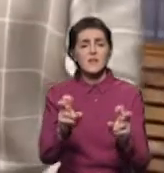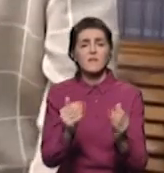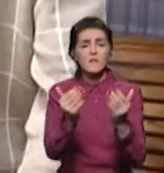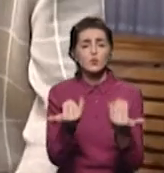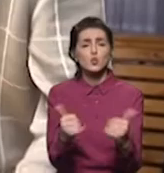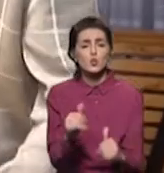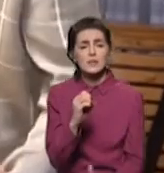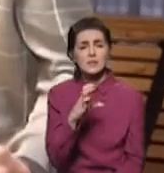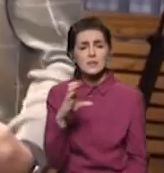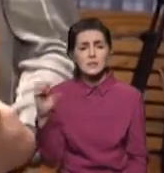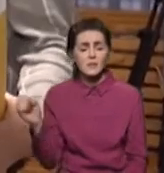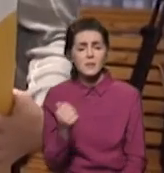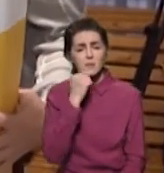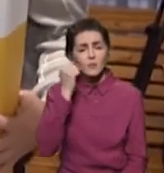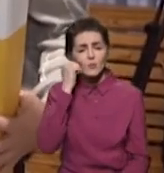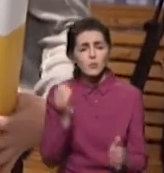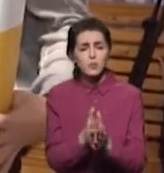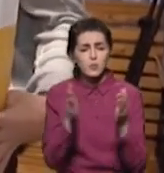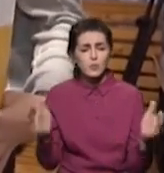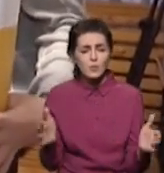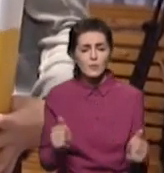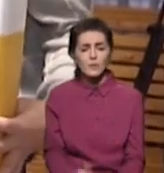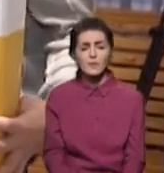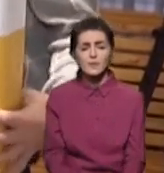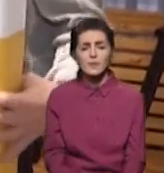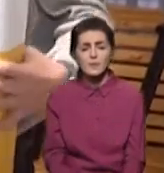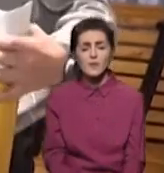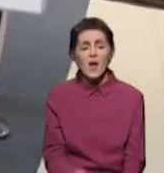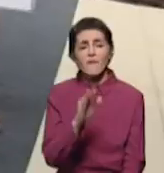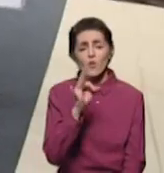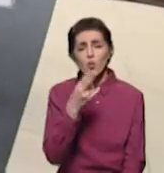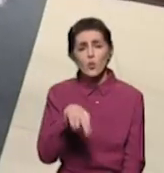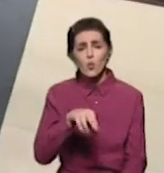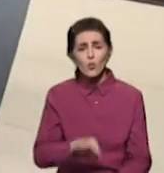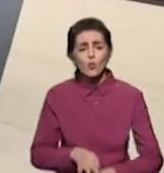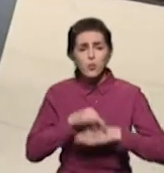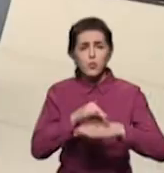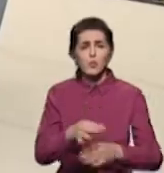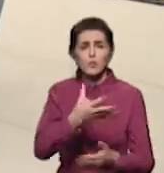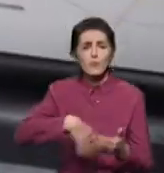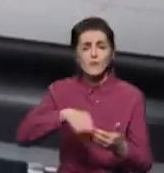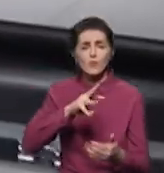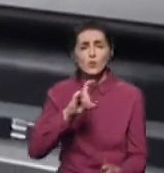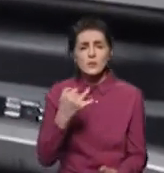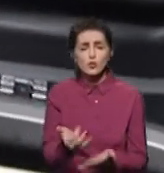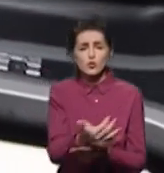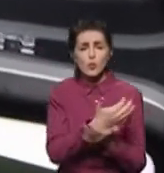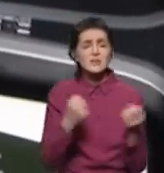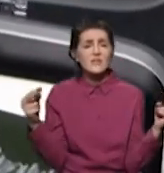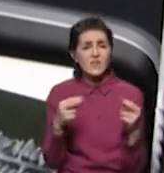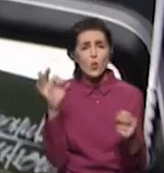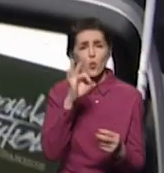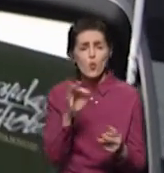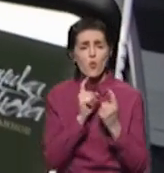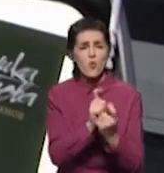есе. Дуже дякую, мені дуже приємно. Фонд проводить музейну роботу зі збору свідоцтв про конфлікт на